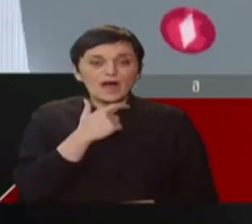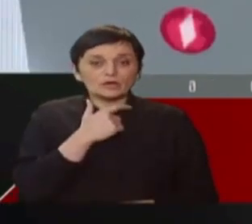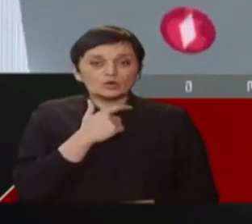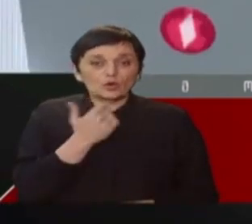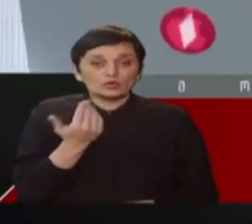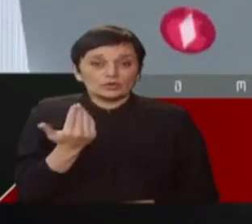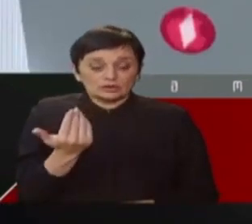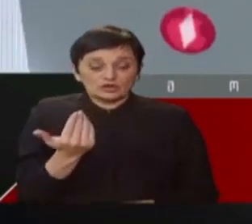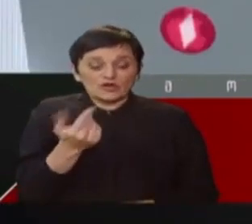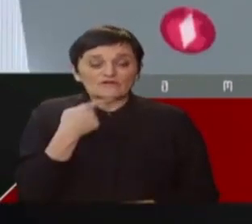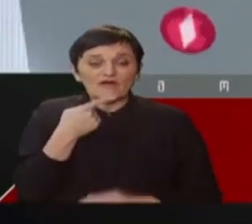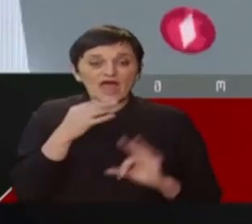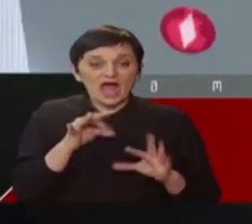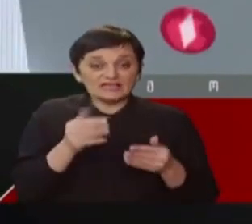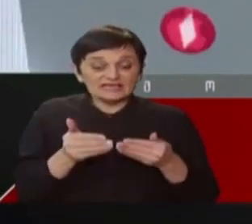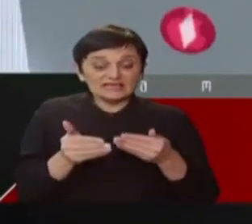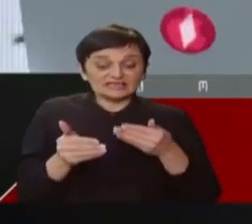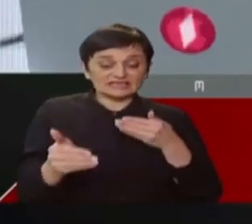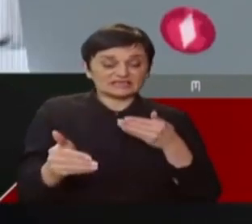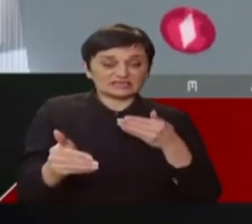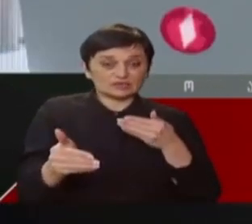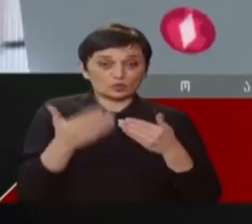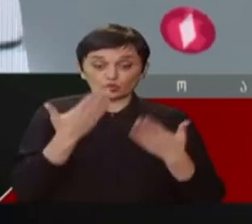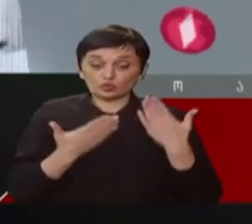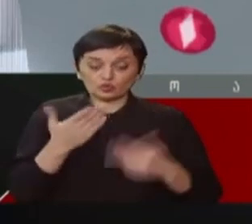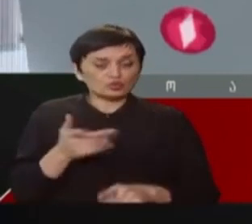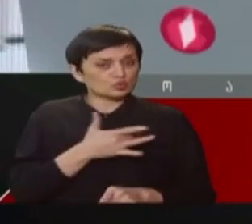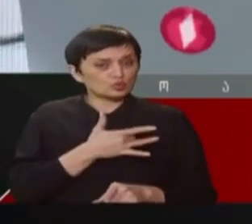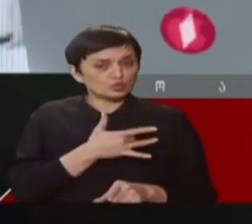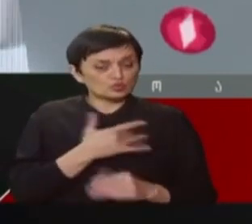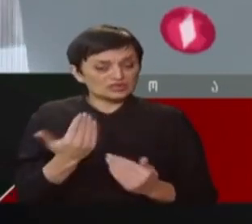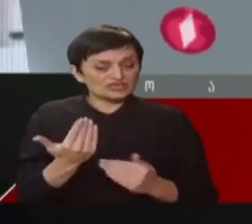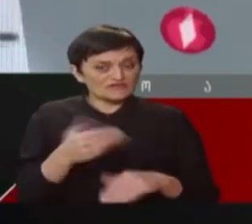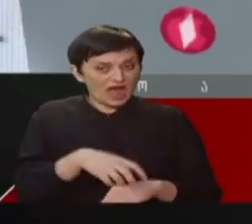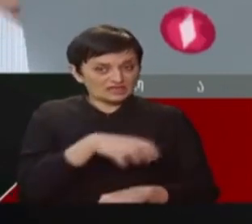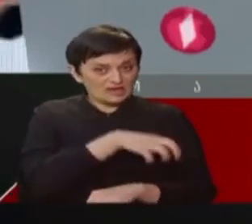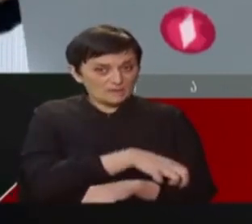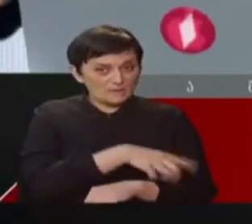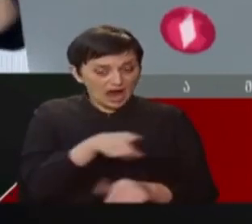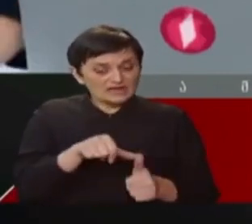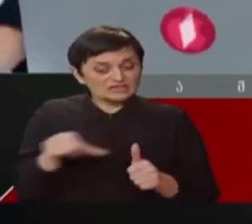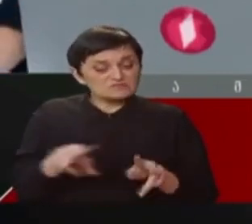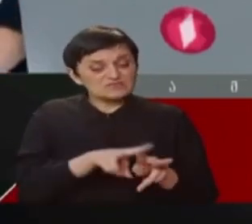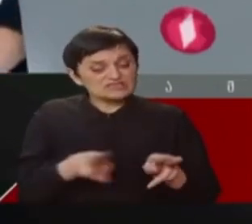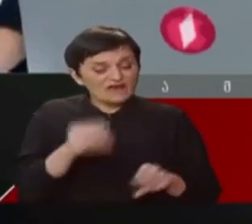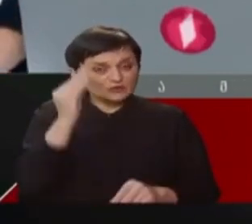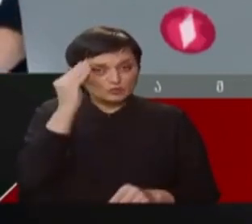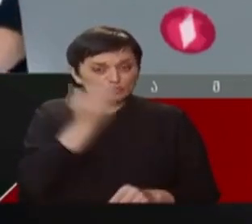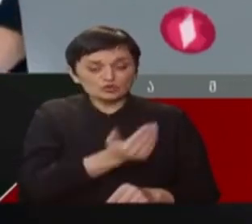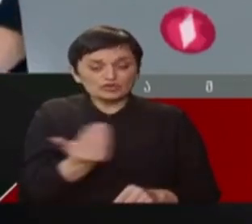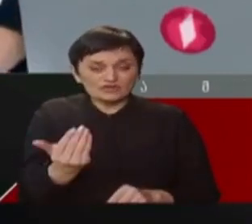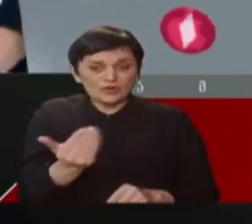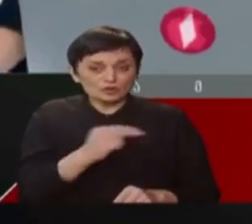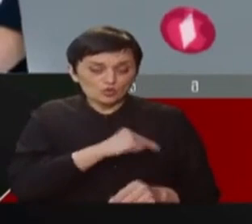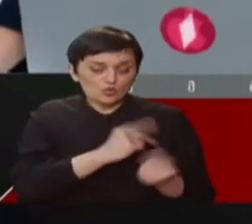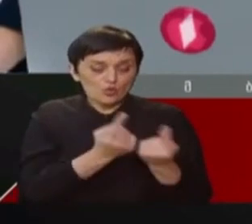ახსენეთ მანამდე, რომ უნდა დისტანცირდეთ, თუ გულისხმობთ თქვენი პარტიის გარდა მსგავსი მოსაზრება აქვს თუ არა თქვა თქვენს კოლეგებს.